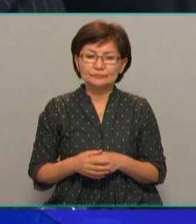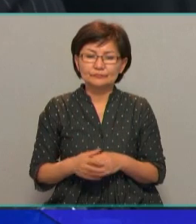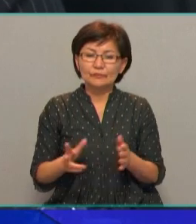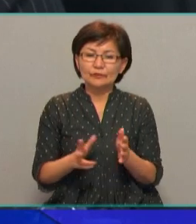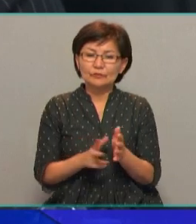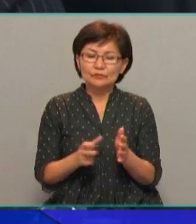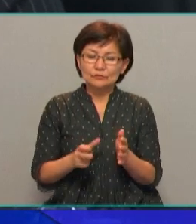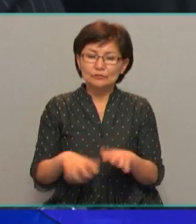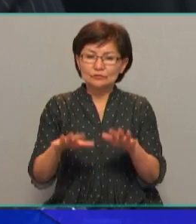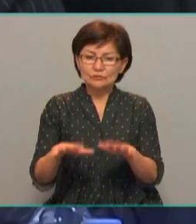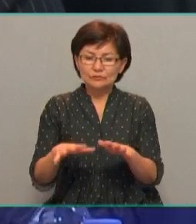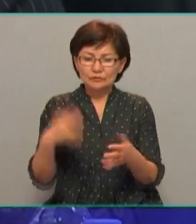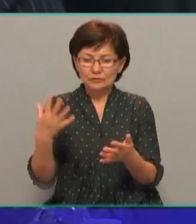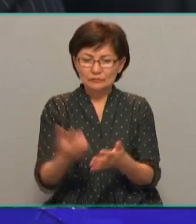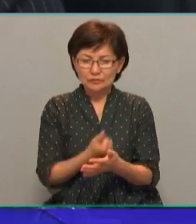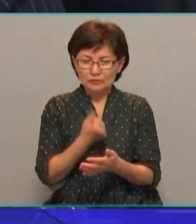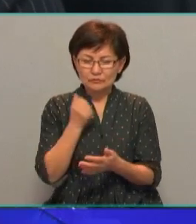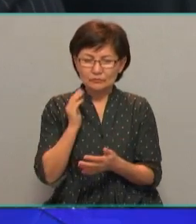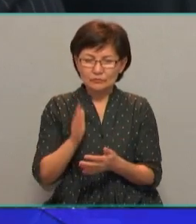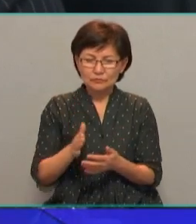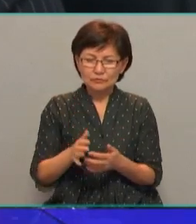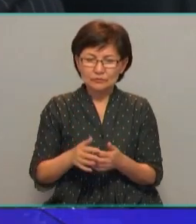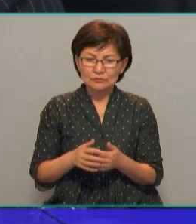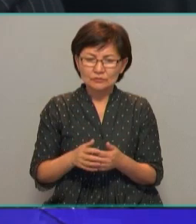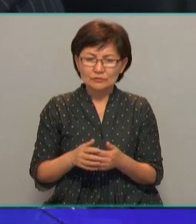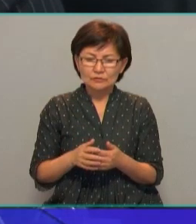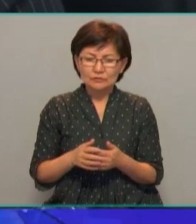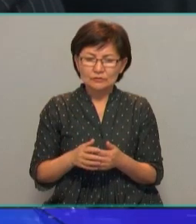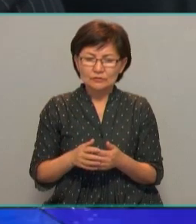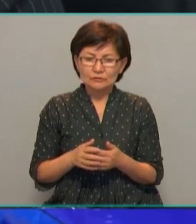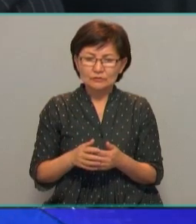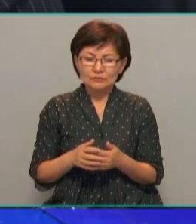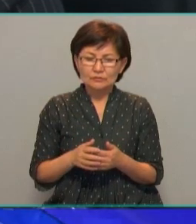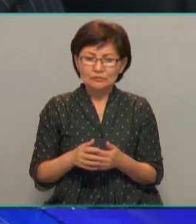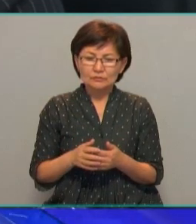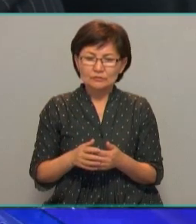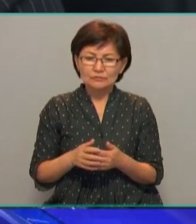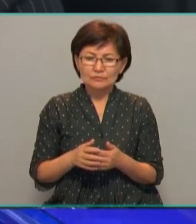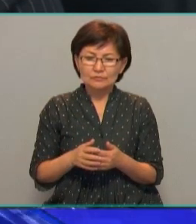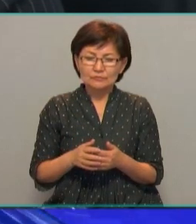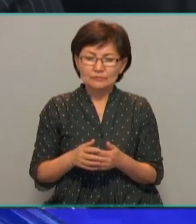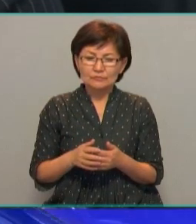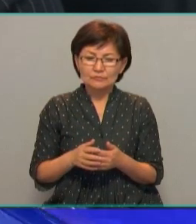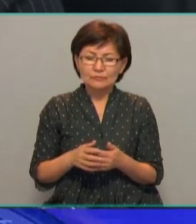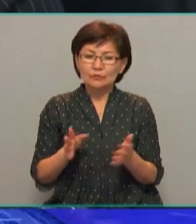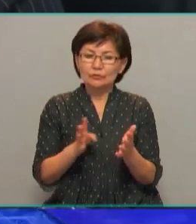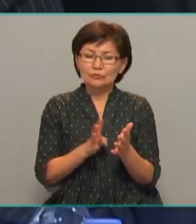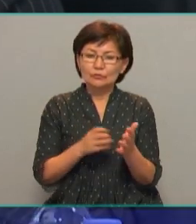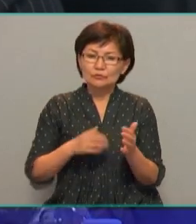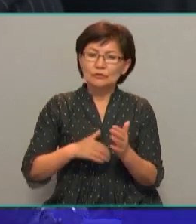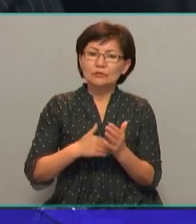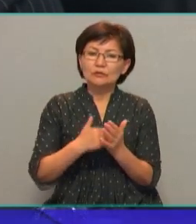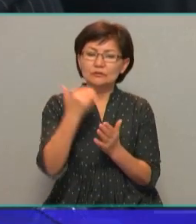нысан қабылдаған болса, сіздердің жаңағы архитектура сақтасына береді ғой. Бизнес объекттері бар. Сон 900-дан